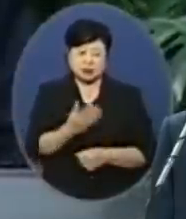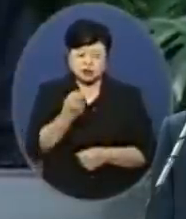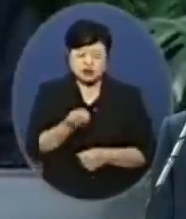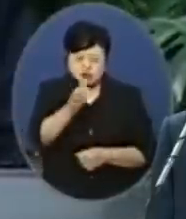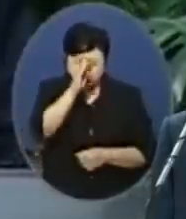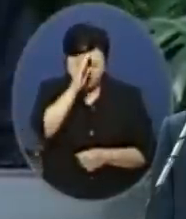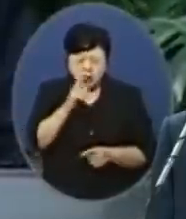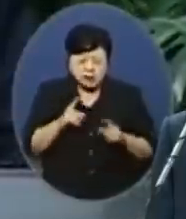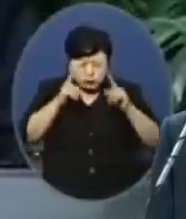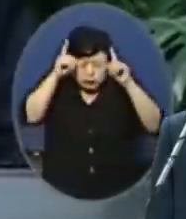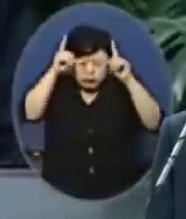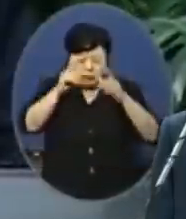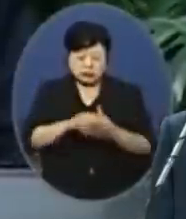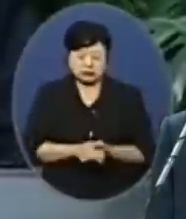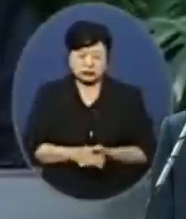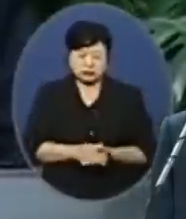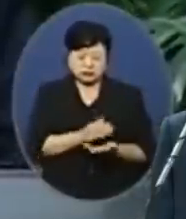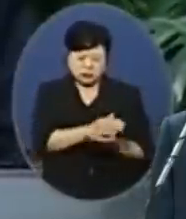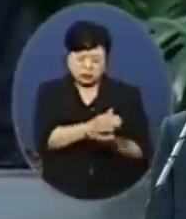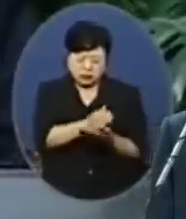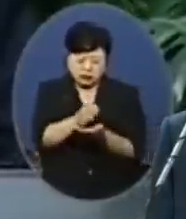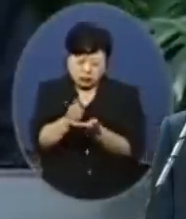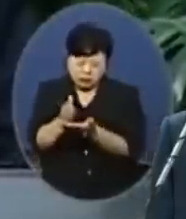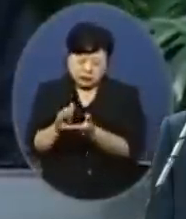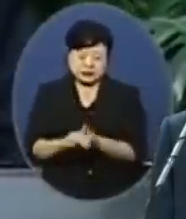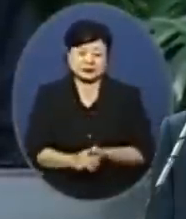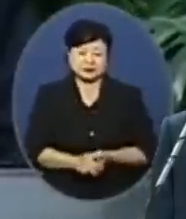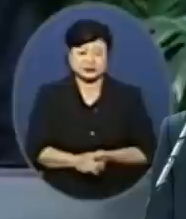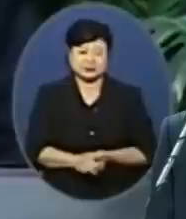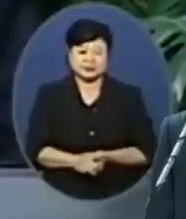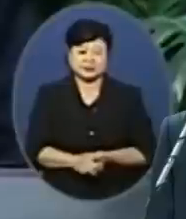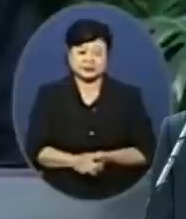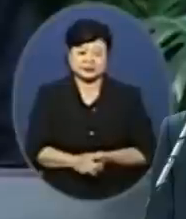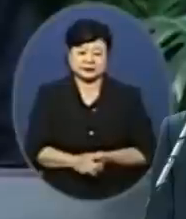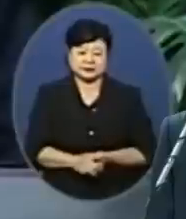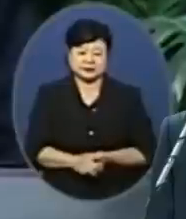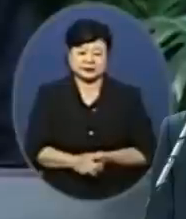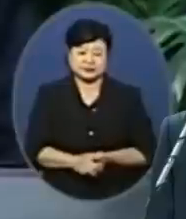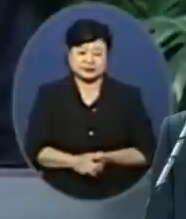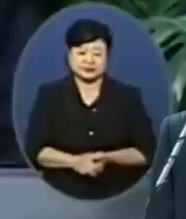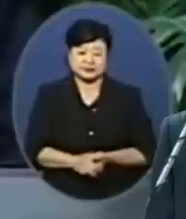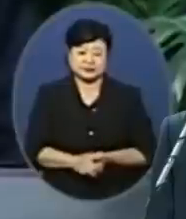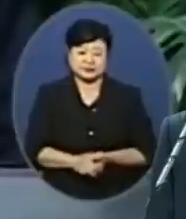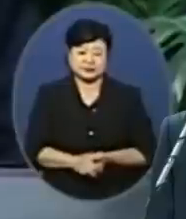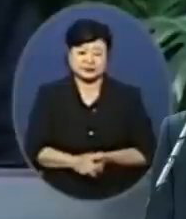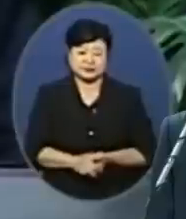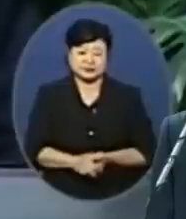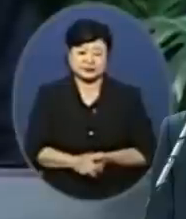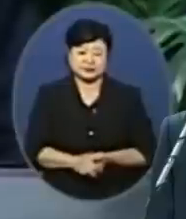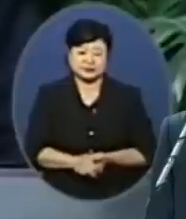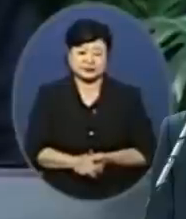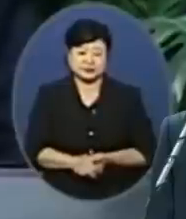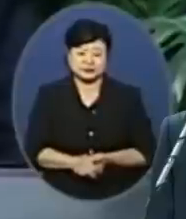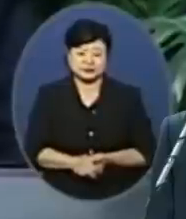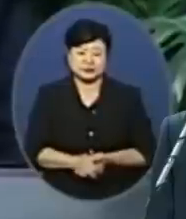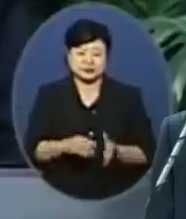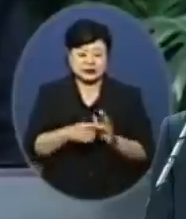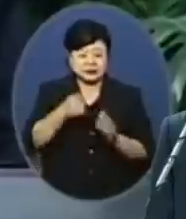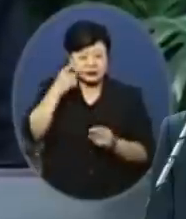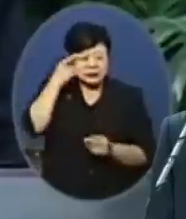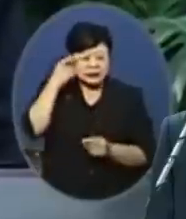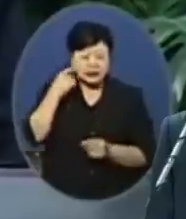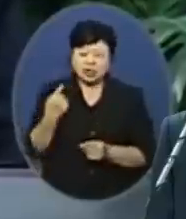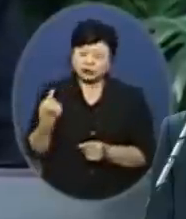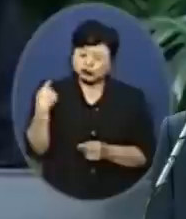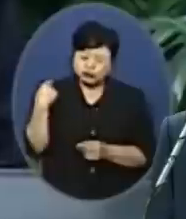우울증, 분노, 이러한 모든 부정적인 감정의 배후에